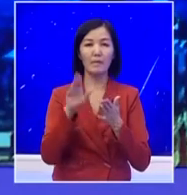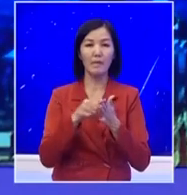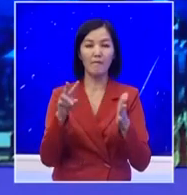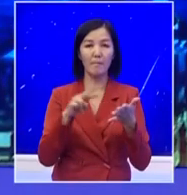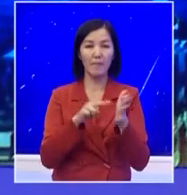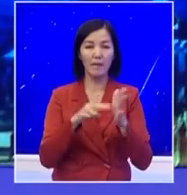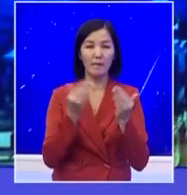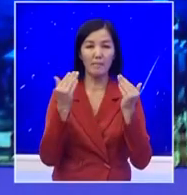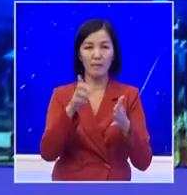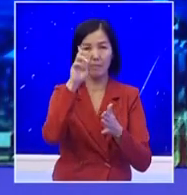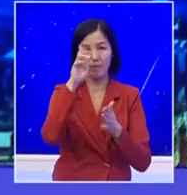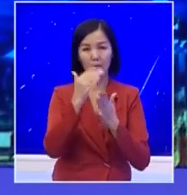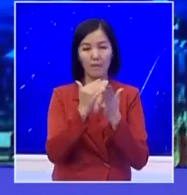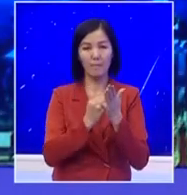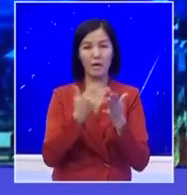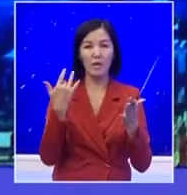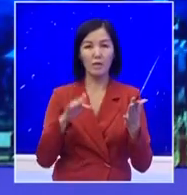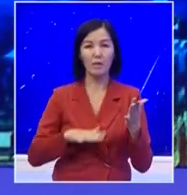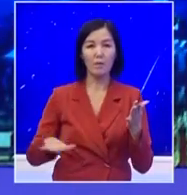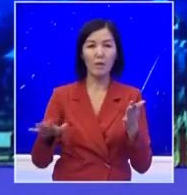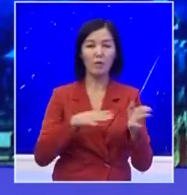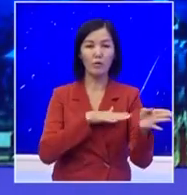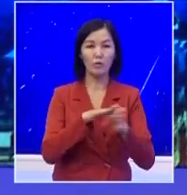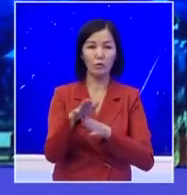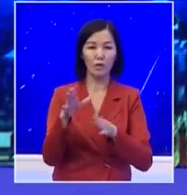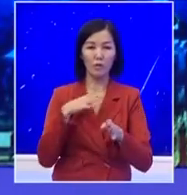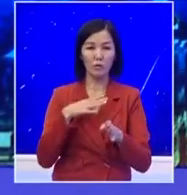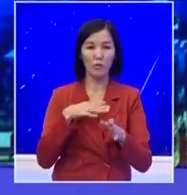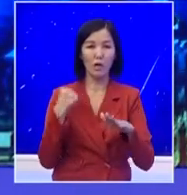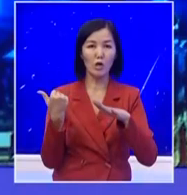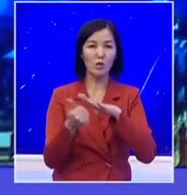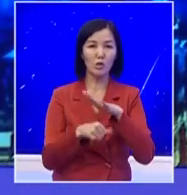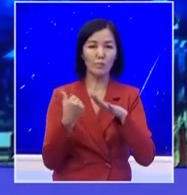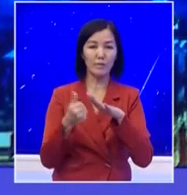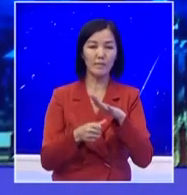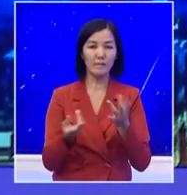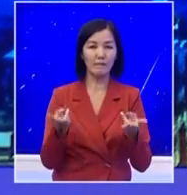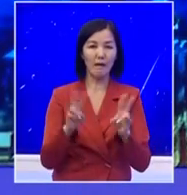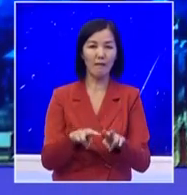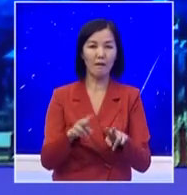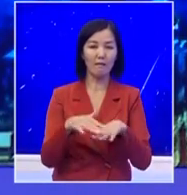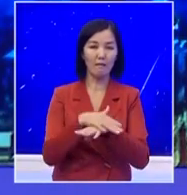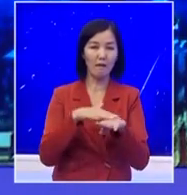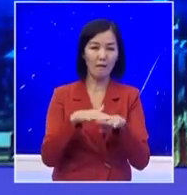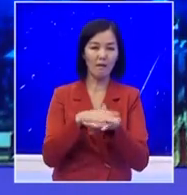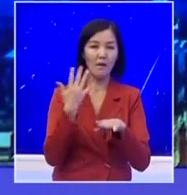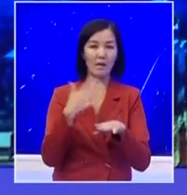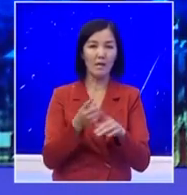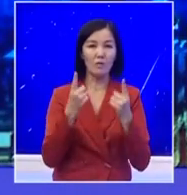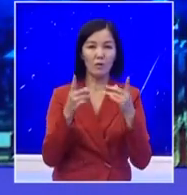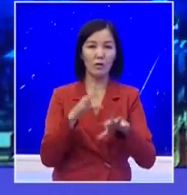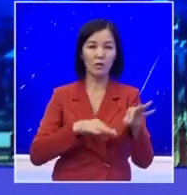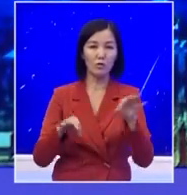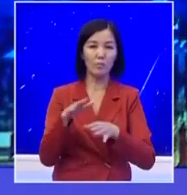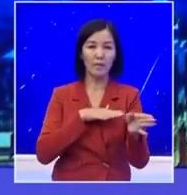Биыл мемлекеттің бұл бағдарламасы Жамбыл ауданында толық жүзеге асырылуда. Жұмыссыз жүрген жергілікті тұрғындар 50-ден аса ірі жобаны